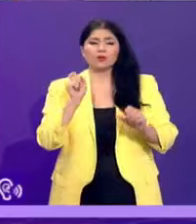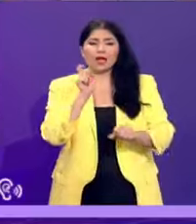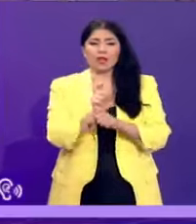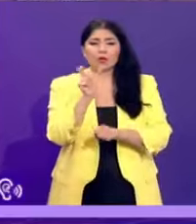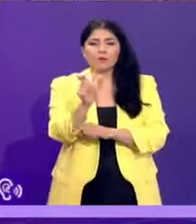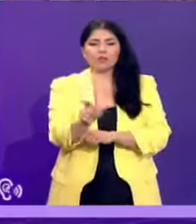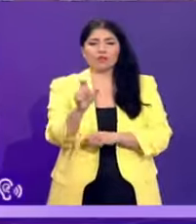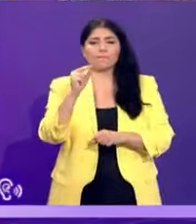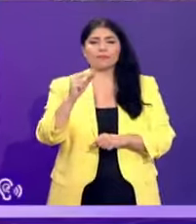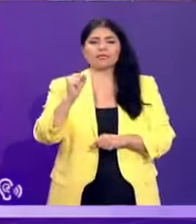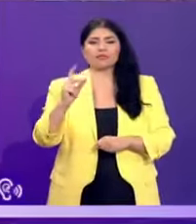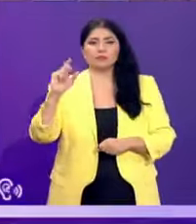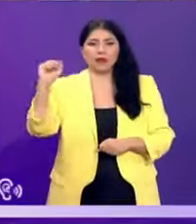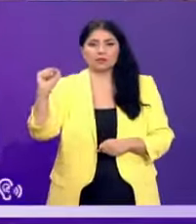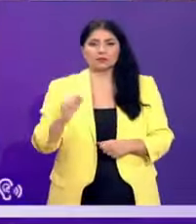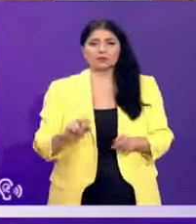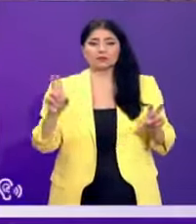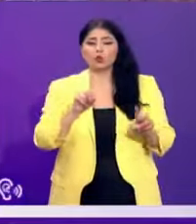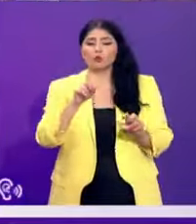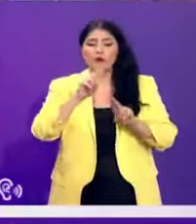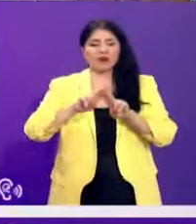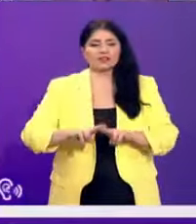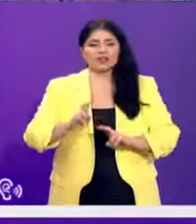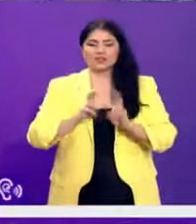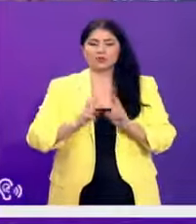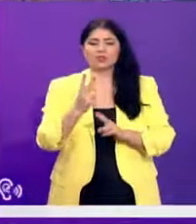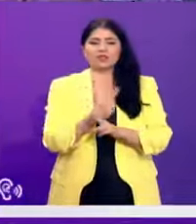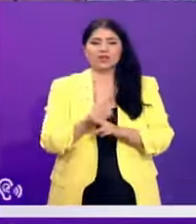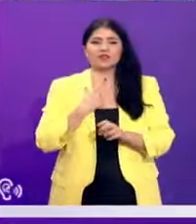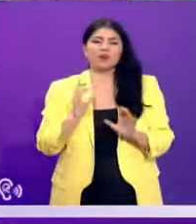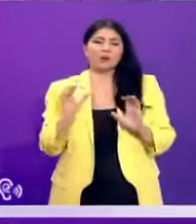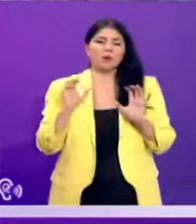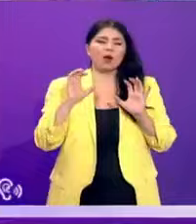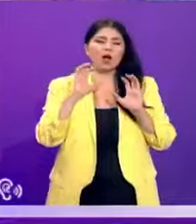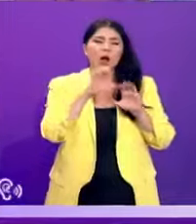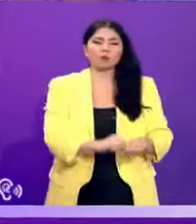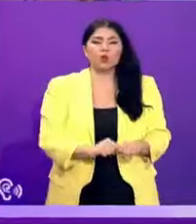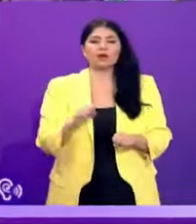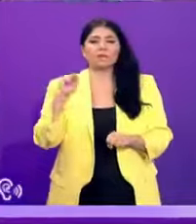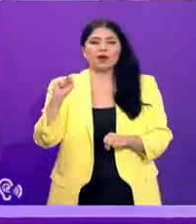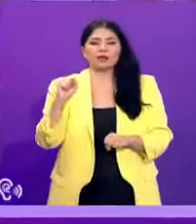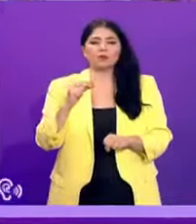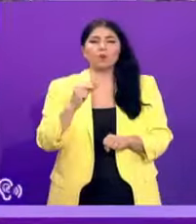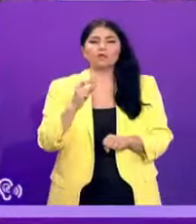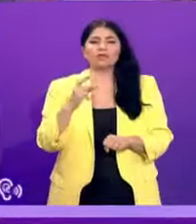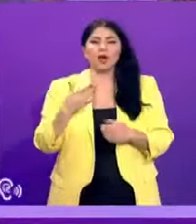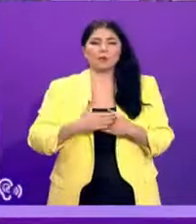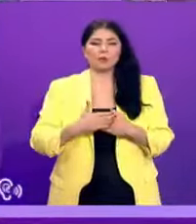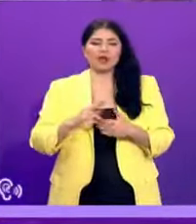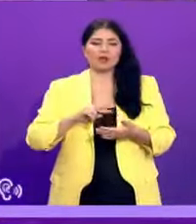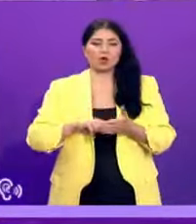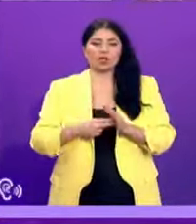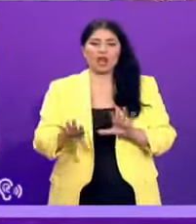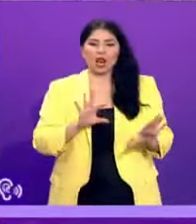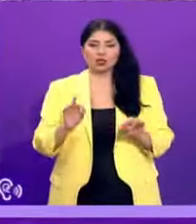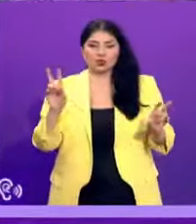la adresa socialdemocraților. Citez, nu vom lăsa instituțiile statului să fie capturate de PSD în preajma alegerilor. I-a avertizat